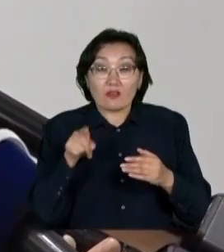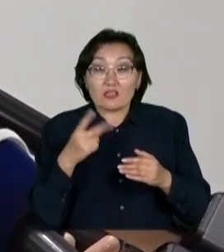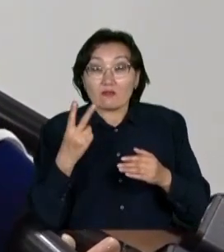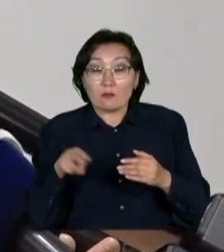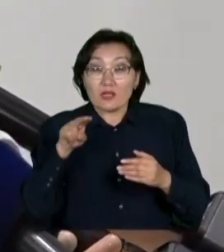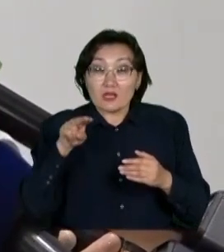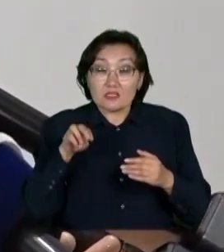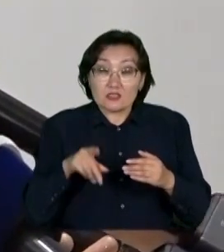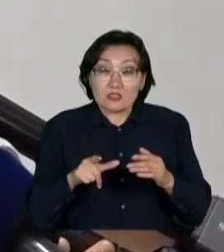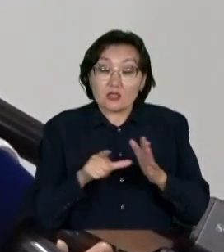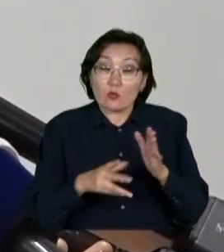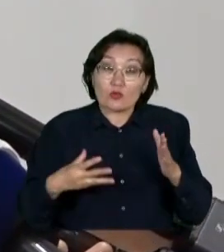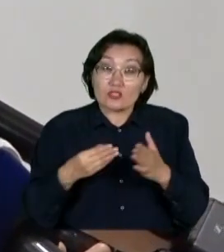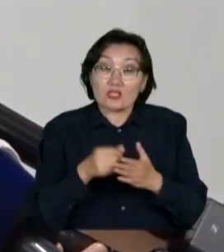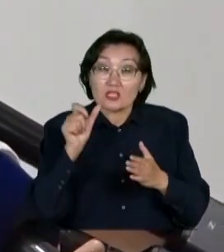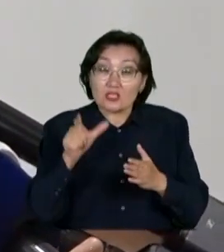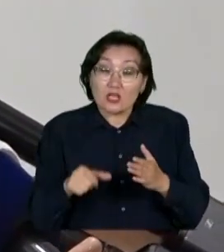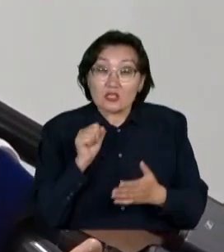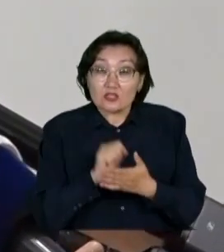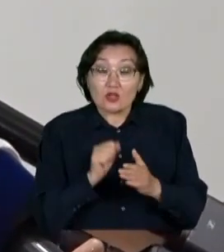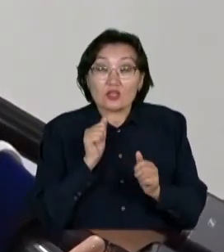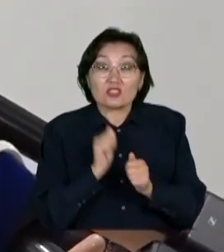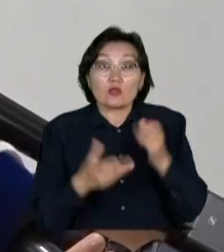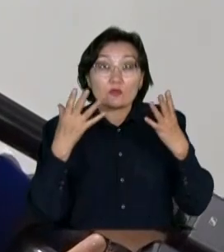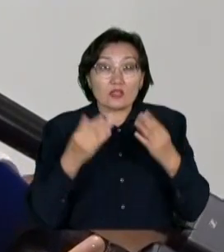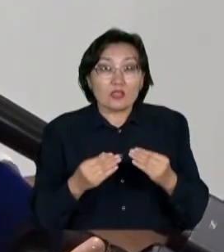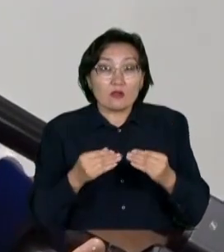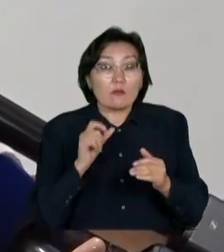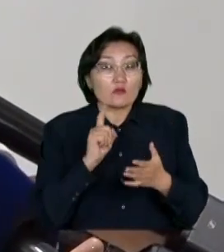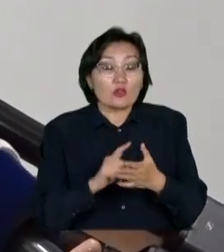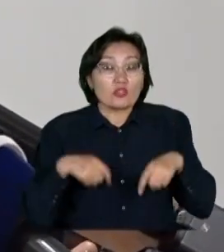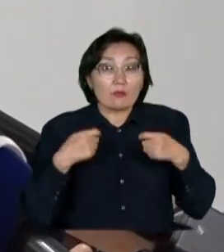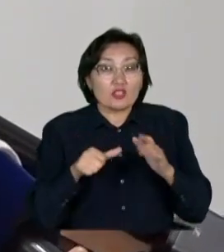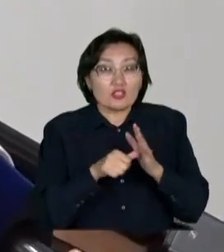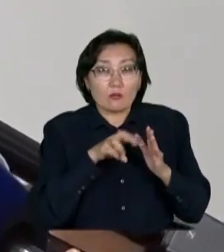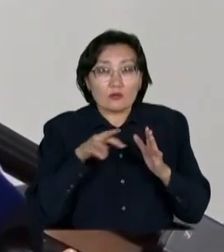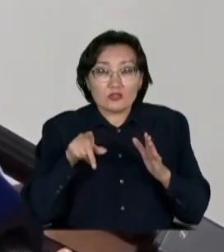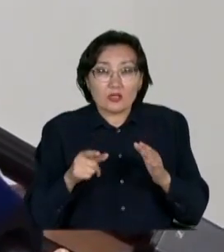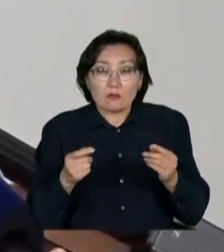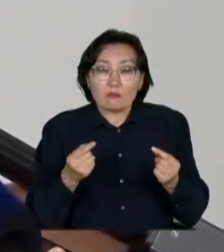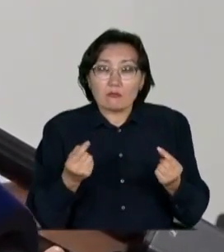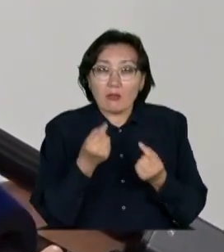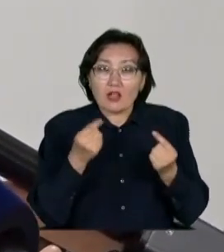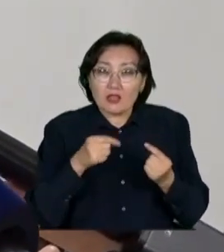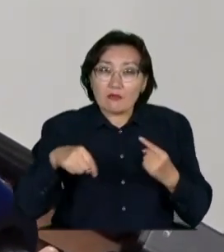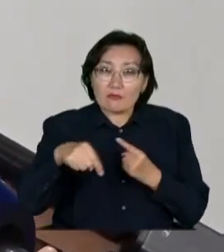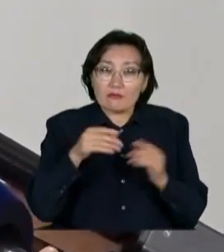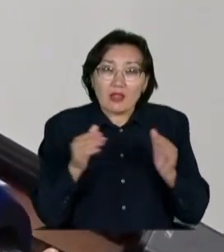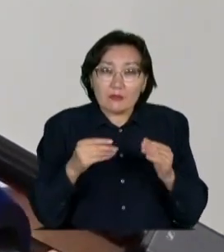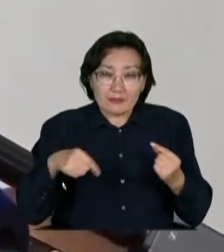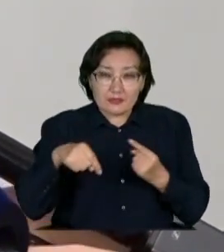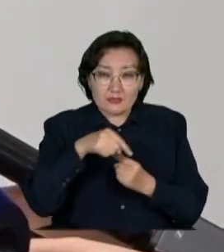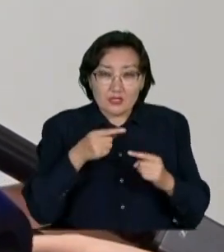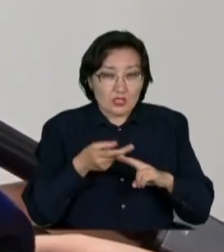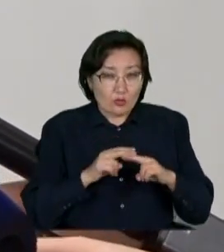– это налогоплательщик каждый день должен продавать на 6 миллионов тенге. Какой это малый бизнес? Это